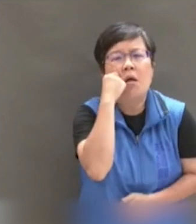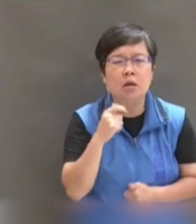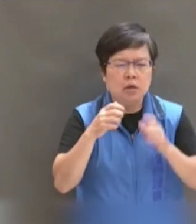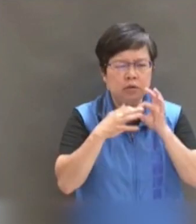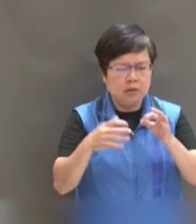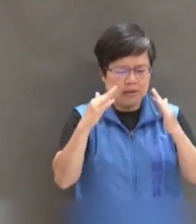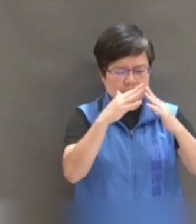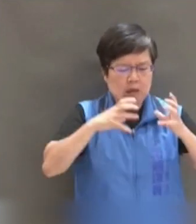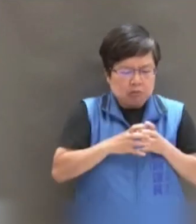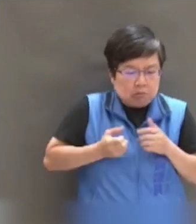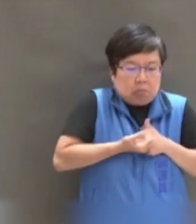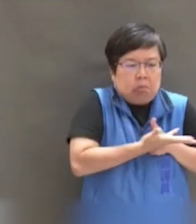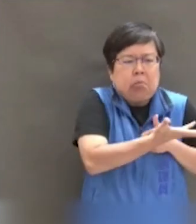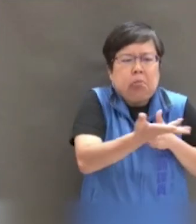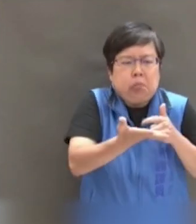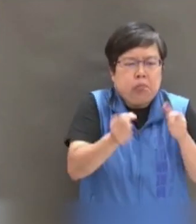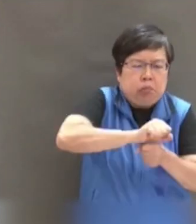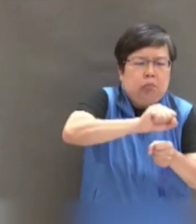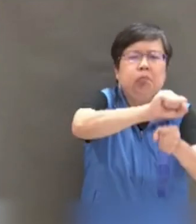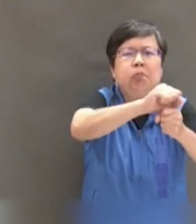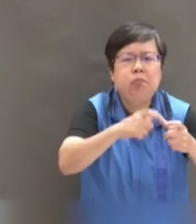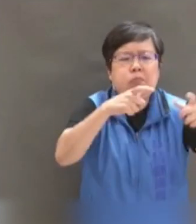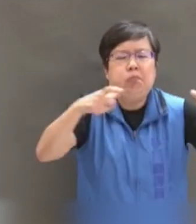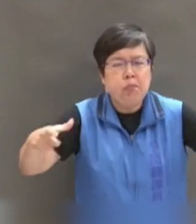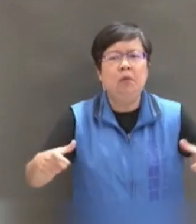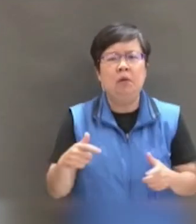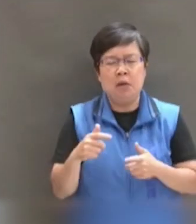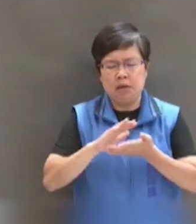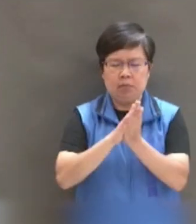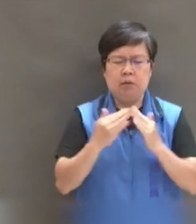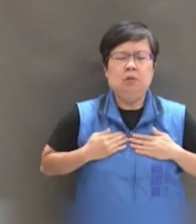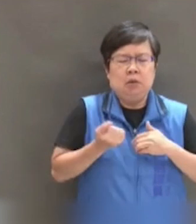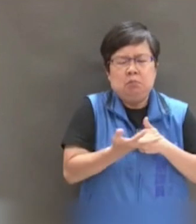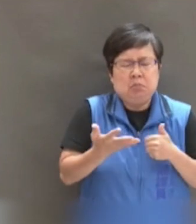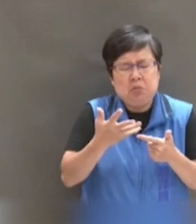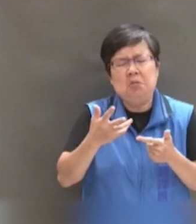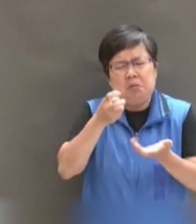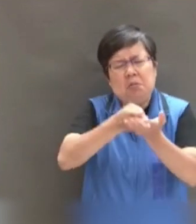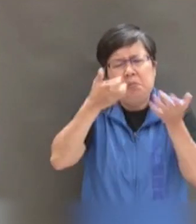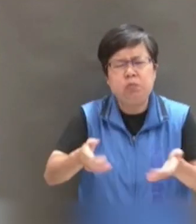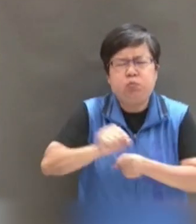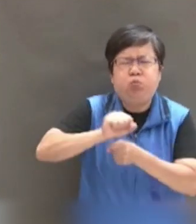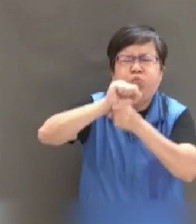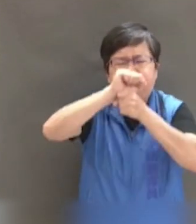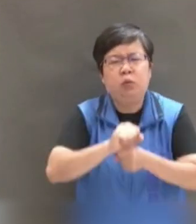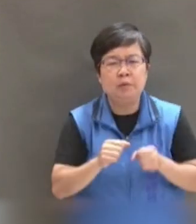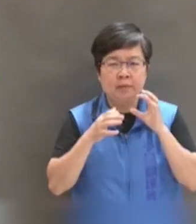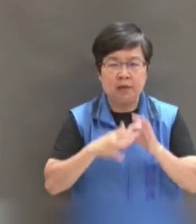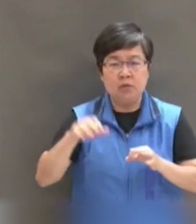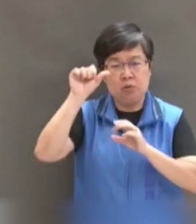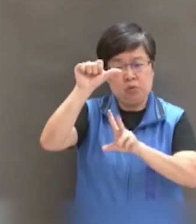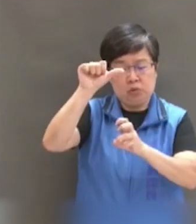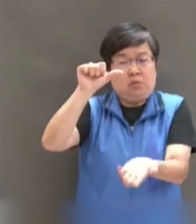伸，让这样一个传播链加速疫情的严重性。所以在前端从5月22号之